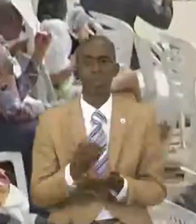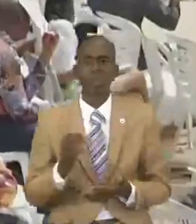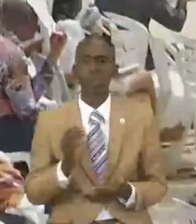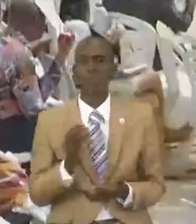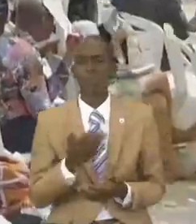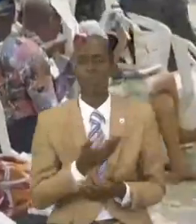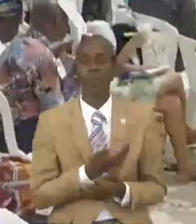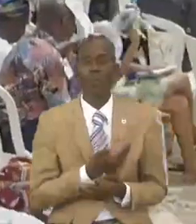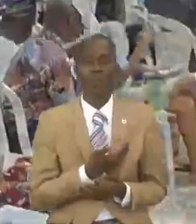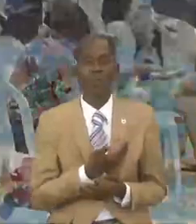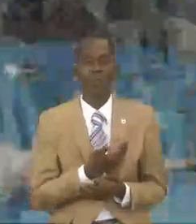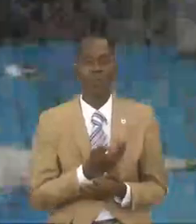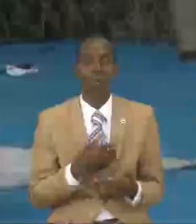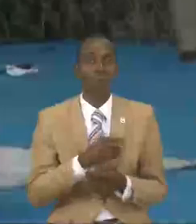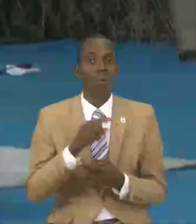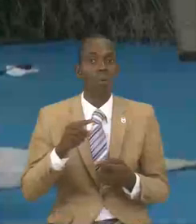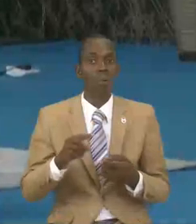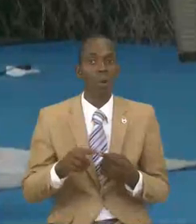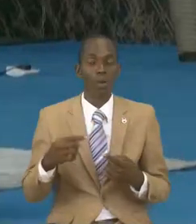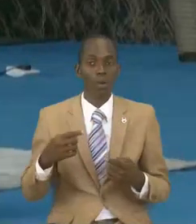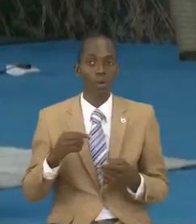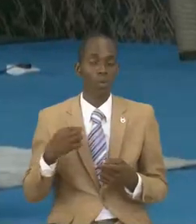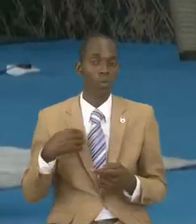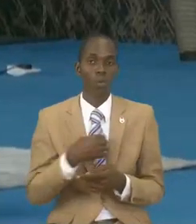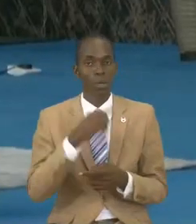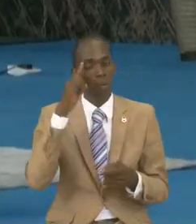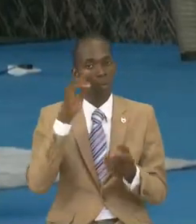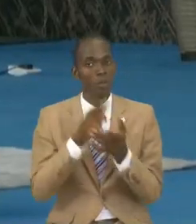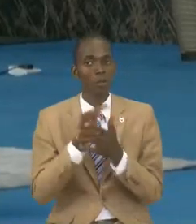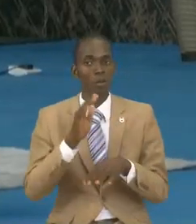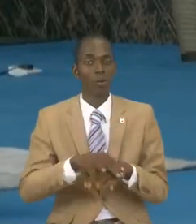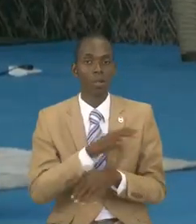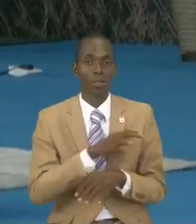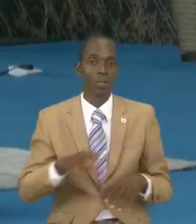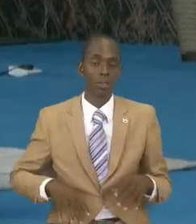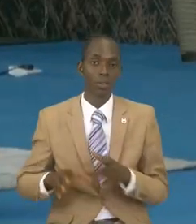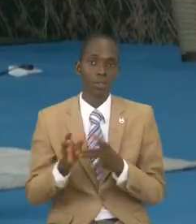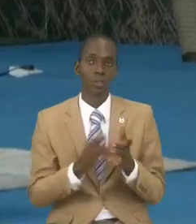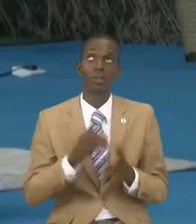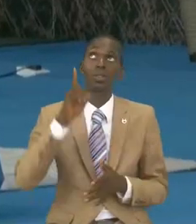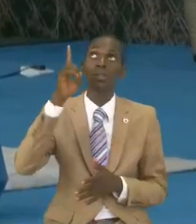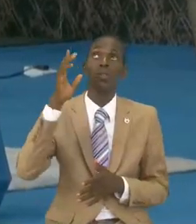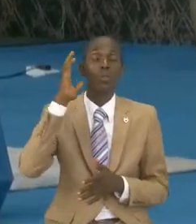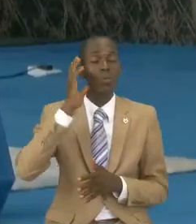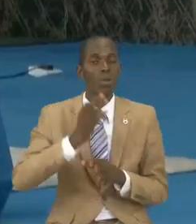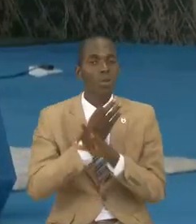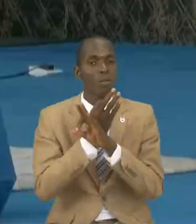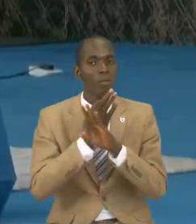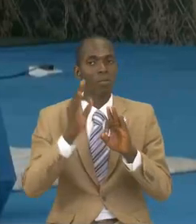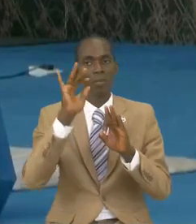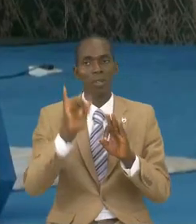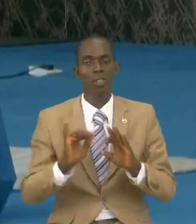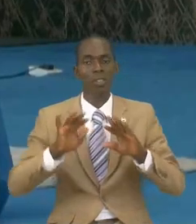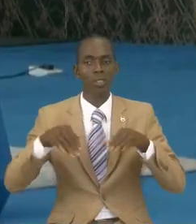nos droits. Lorsque nous croyons au Seigneur Jésus-Christ, il le fera, il nous